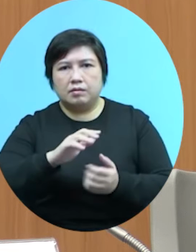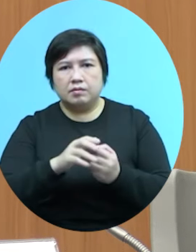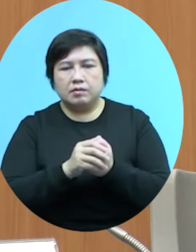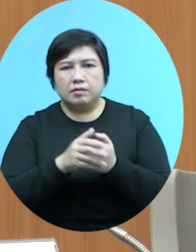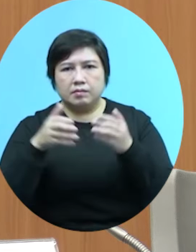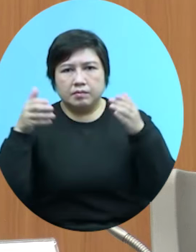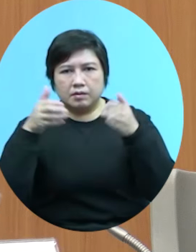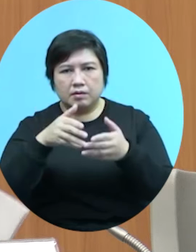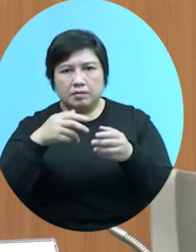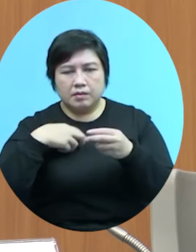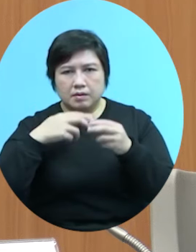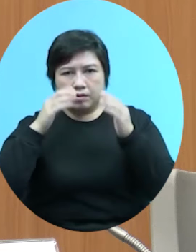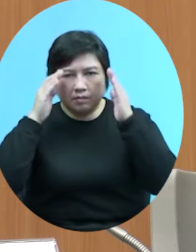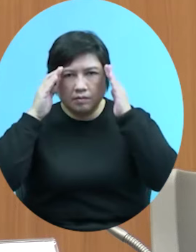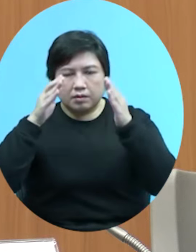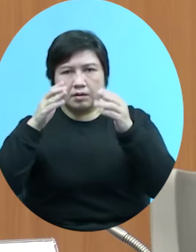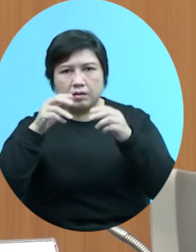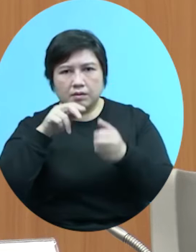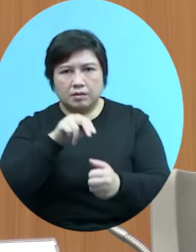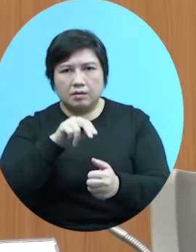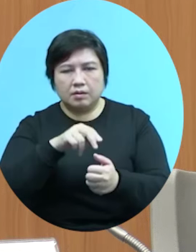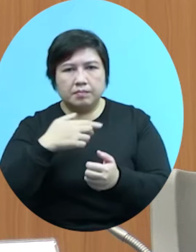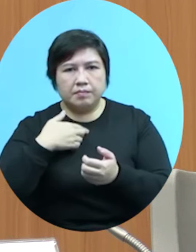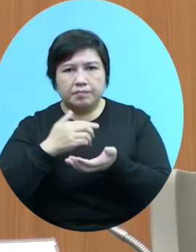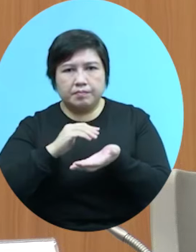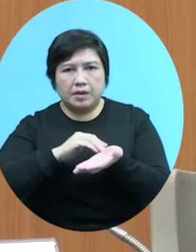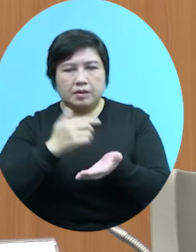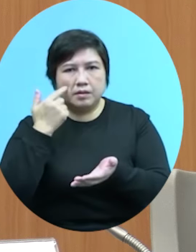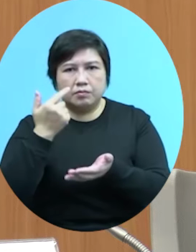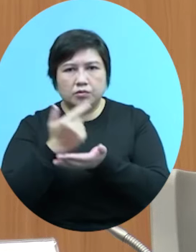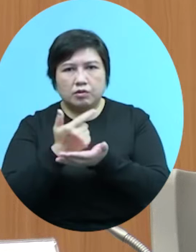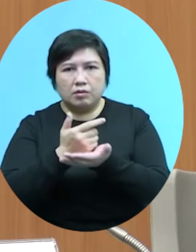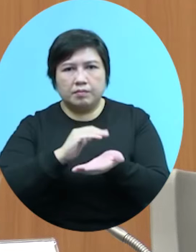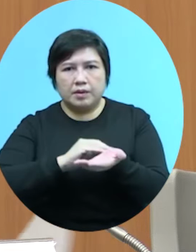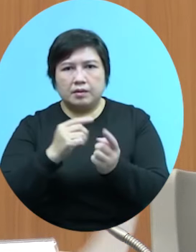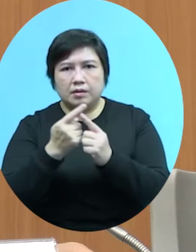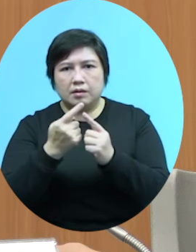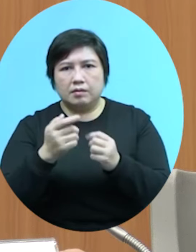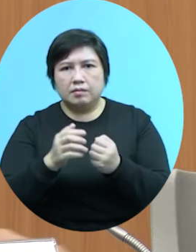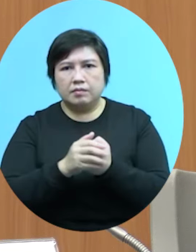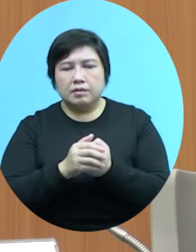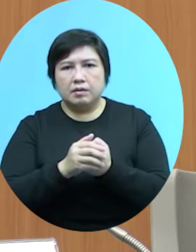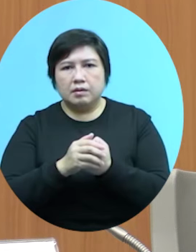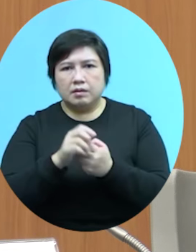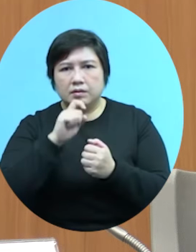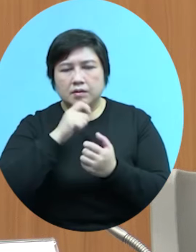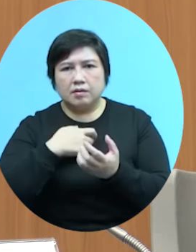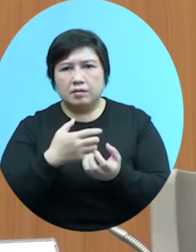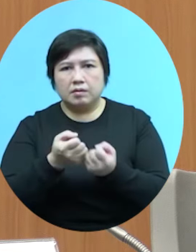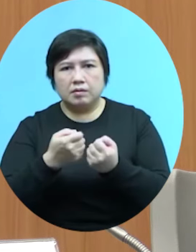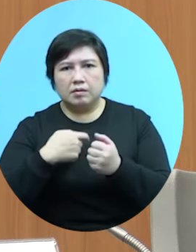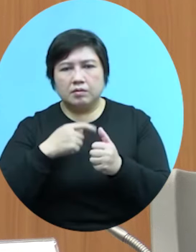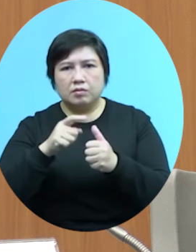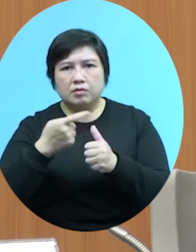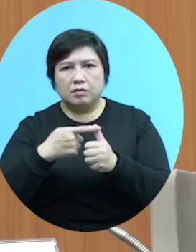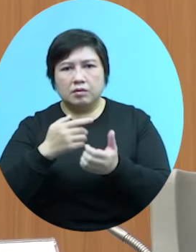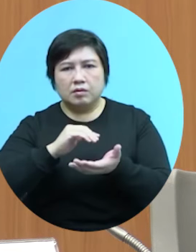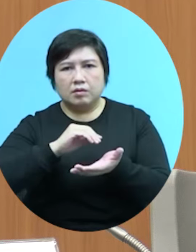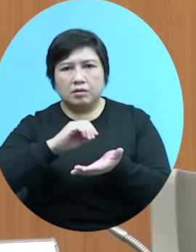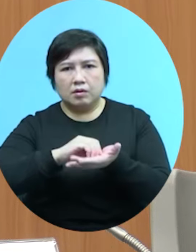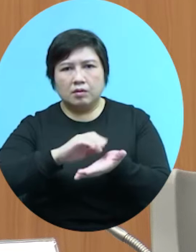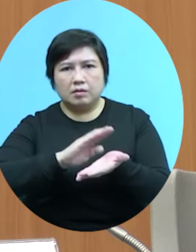源去照顧病情比較嚴重的病人另外我們亦會接收一些初步確診的病